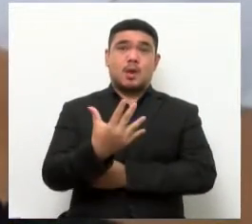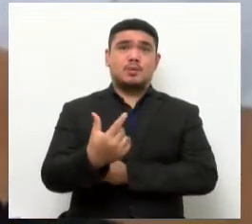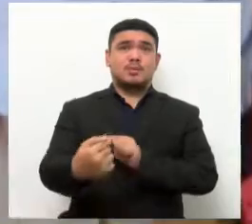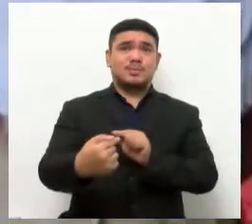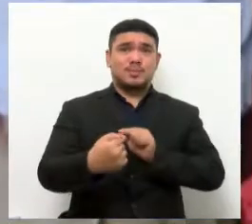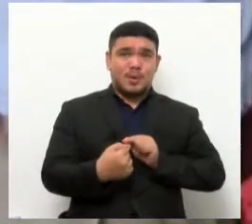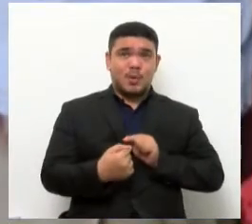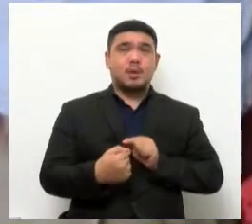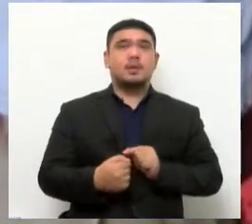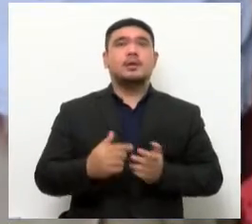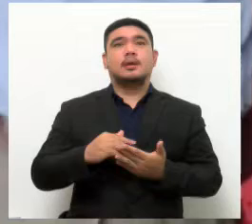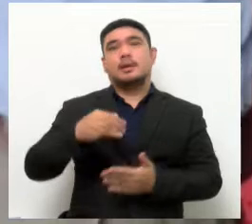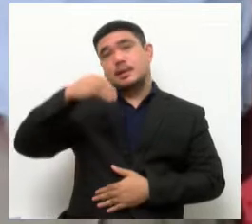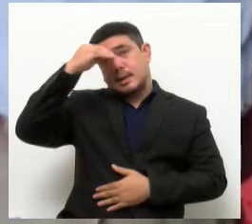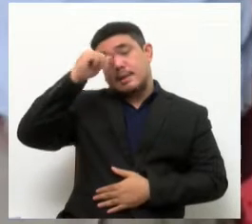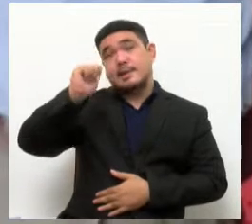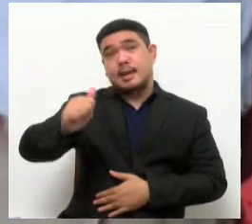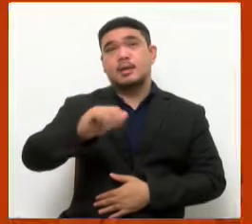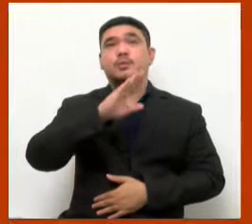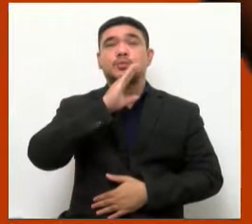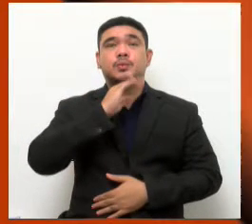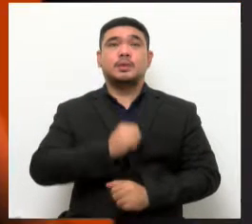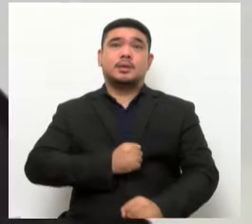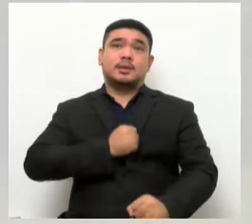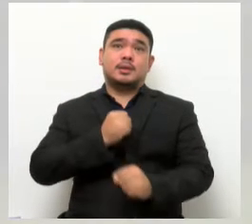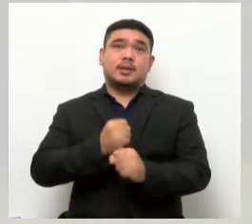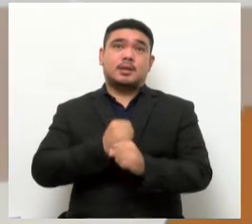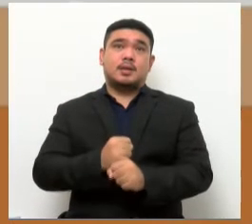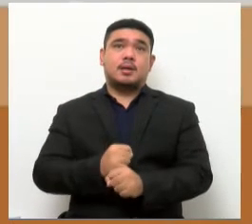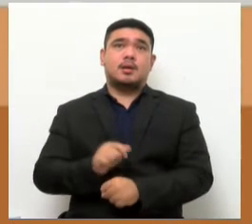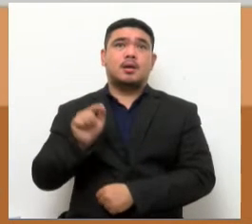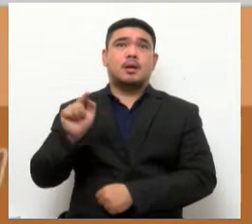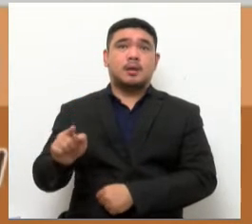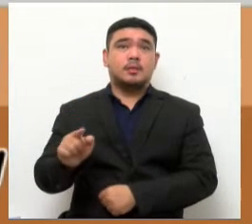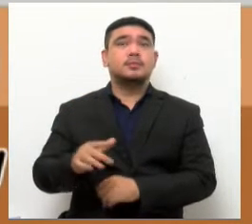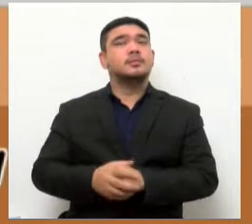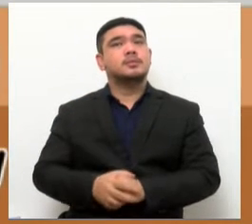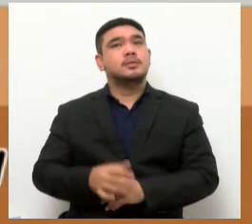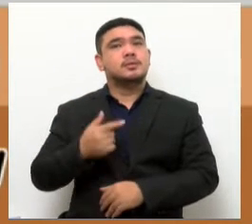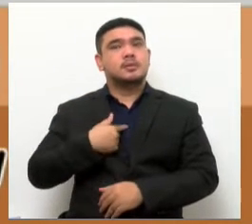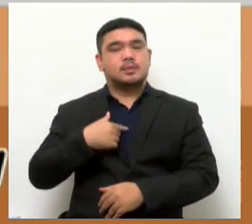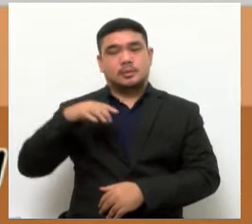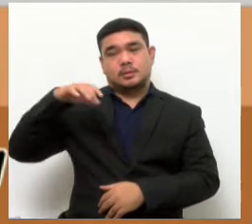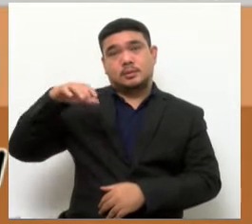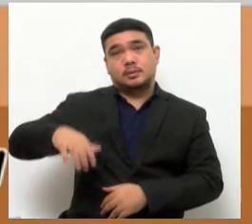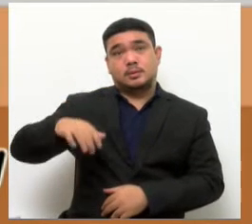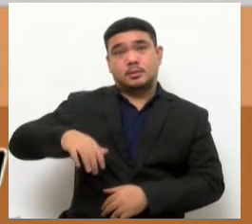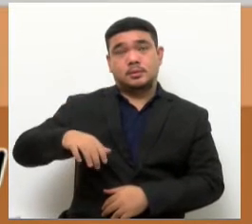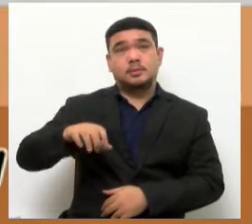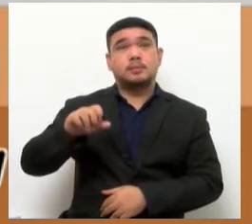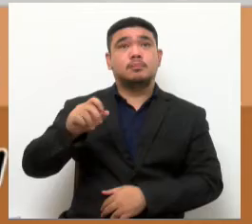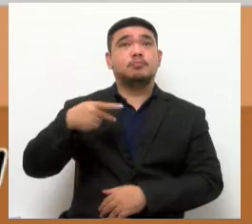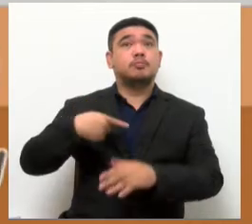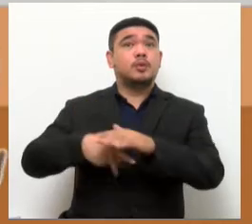ขั้นพื้นฐานอย่างทั่วถึงภายใต้การบริหารงานของนายดำเนินเพียรค้าผู้อำนวยการสำนักงานเขตพื้นที่การศึกษาประ